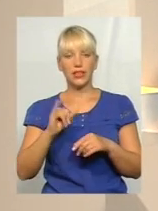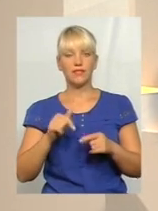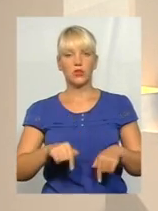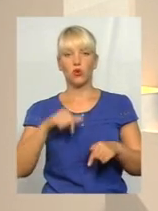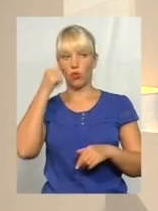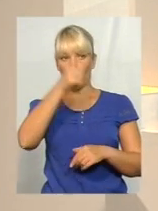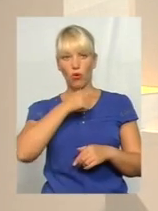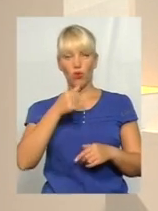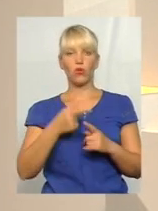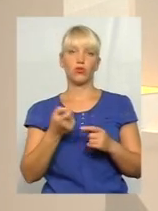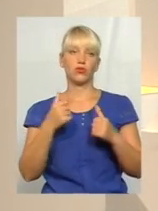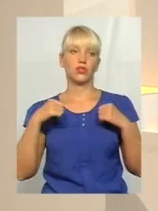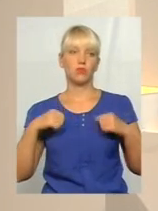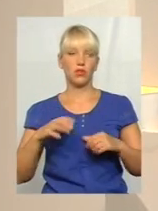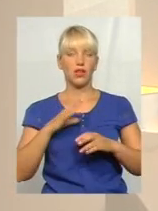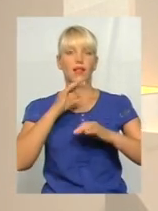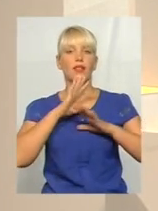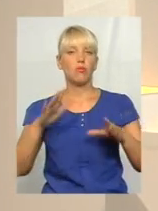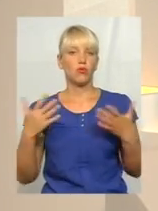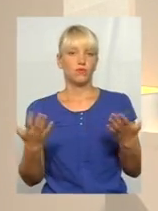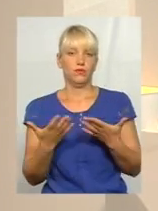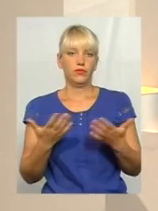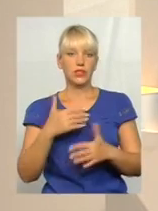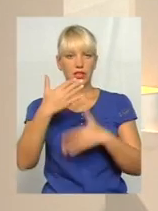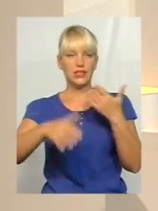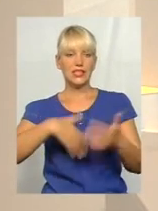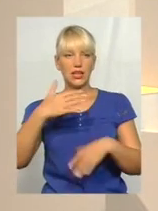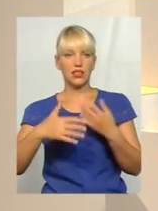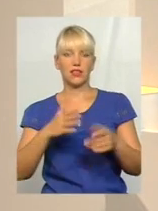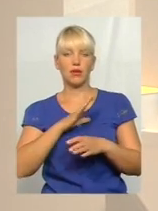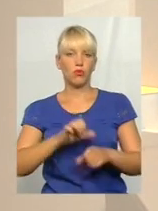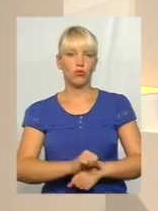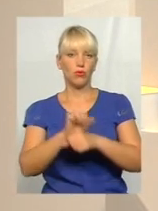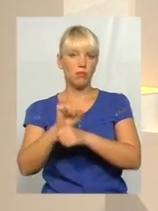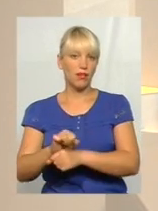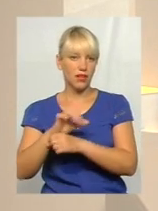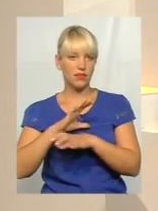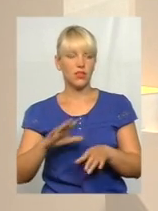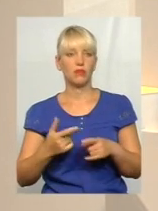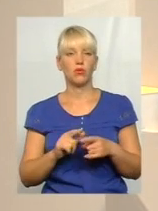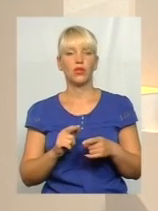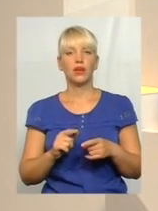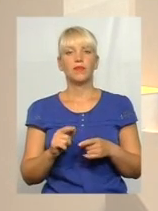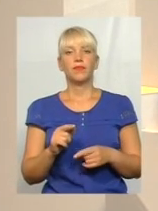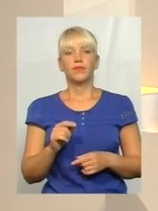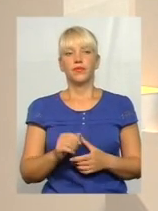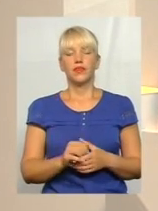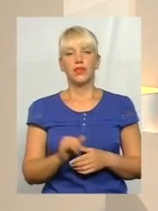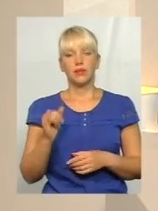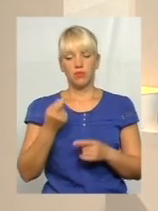року хіба що спокійніше не було там якихось там директора Майданів Я думаю ми сьогодні про це теж поговоримо